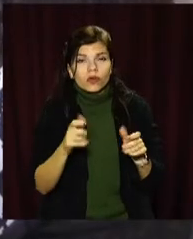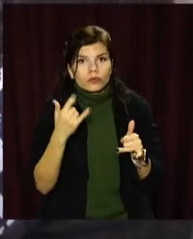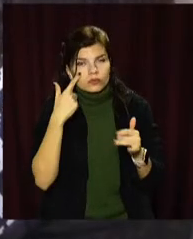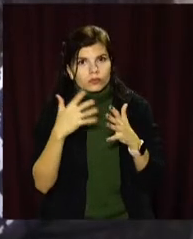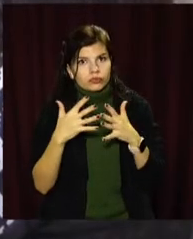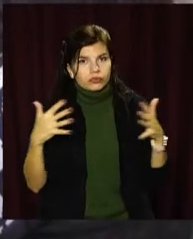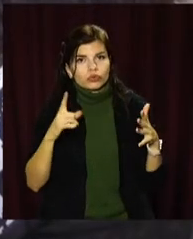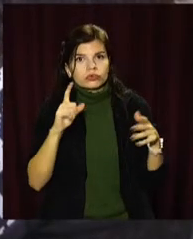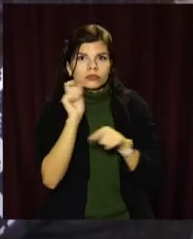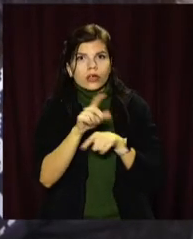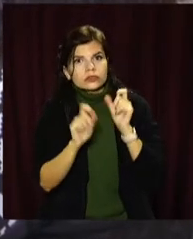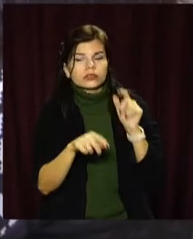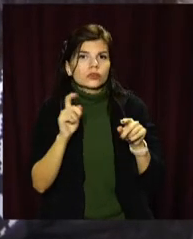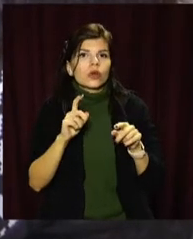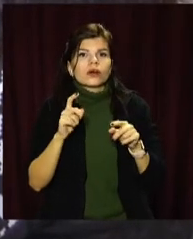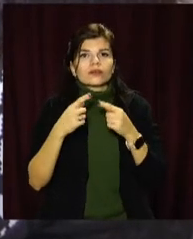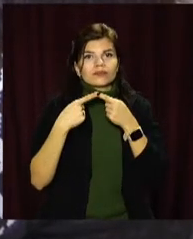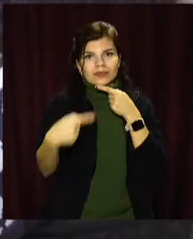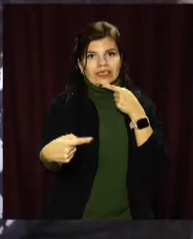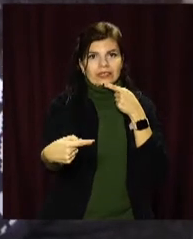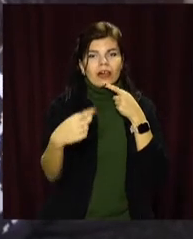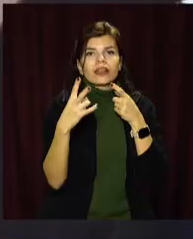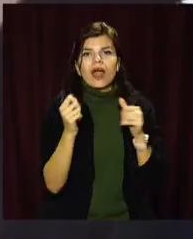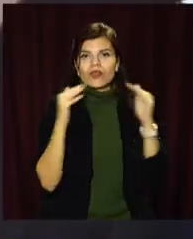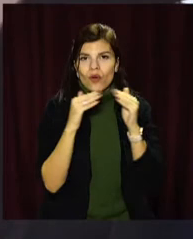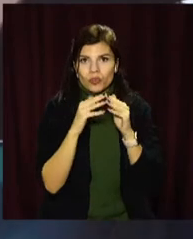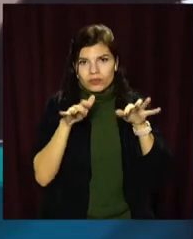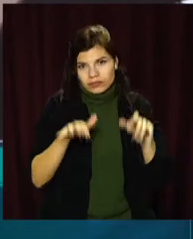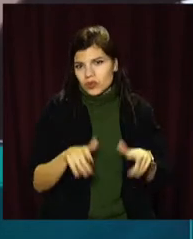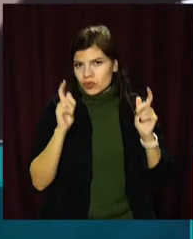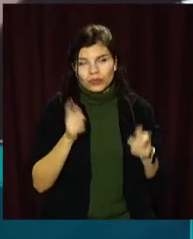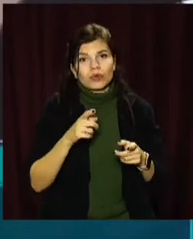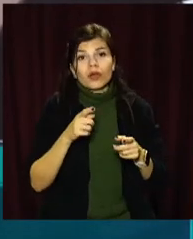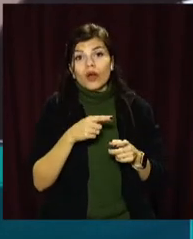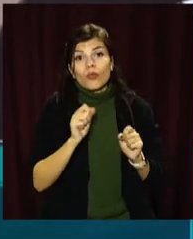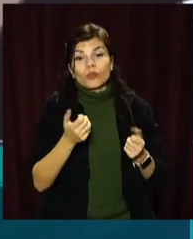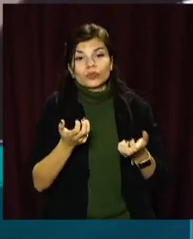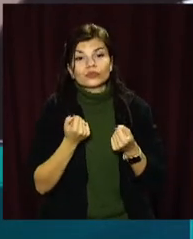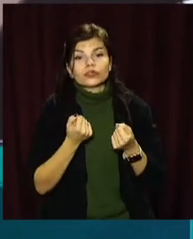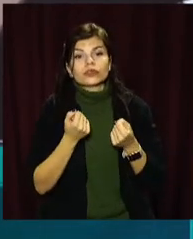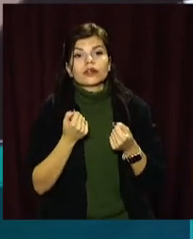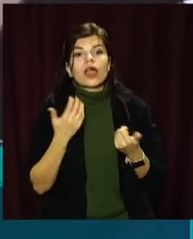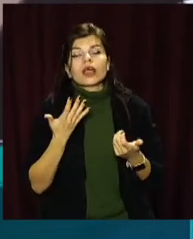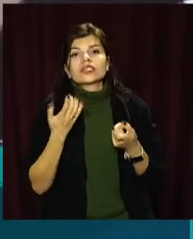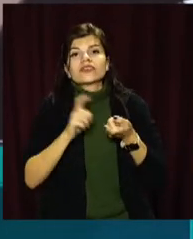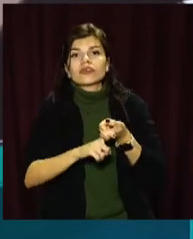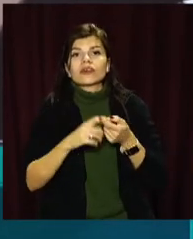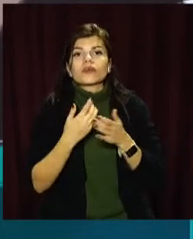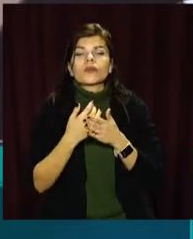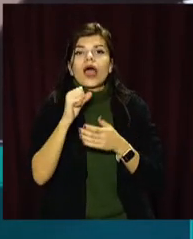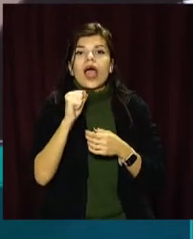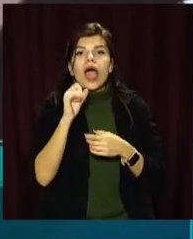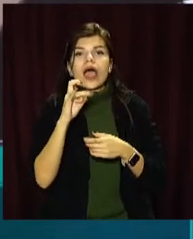що замовляють послуги дистанційно, збільшилася. Через онлайн можна отримати послуги, які стосуються